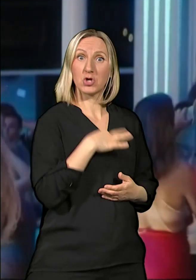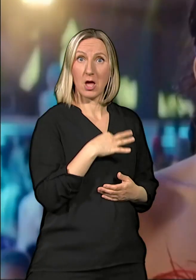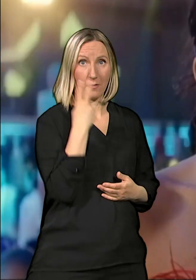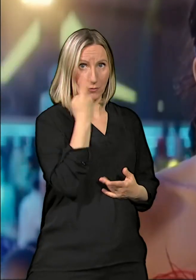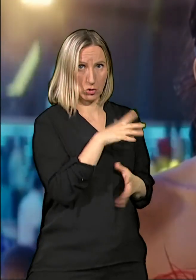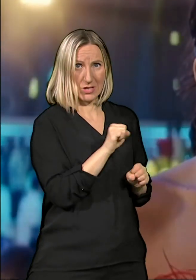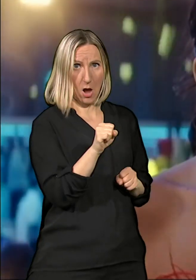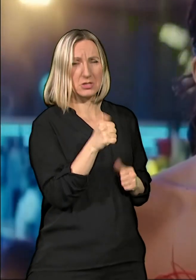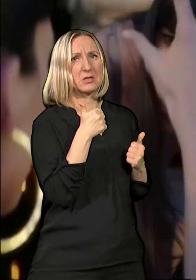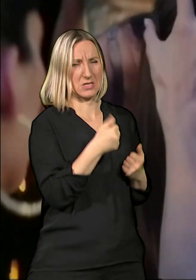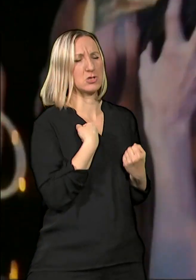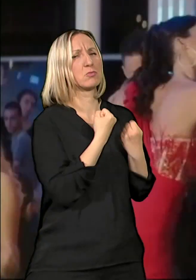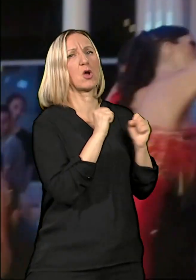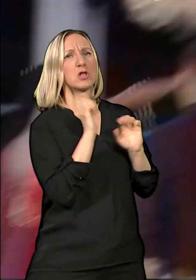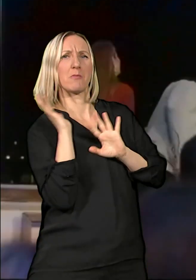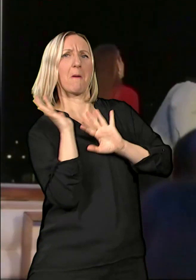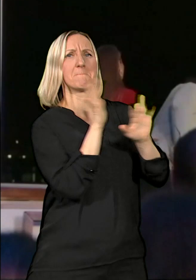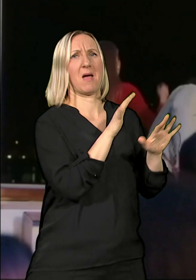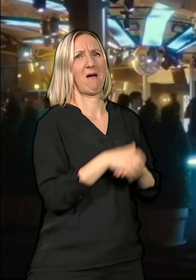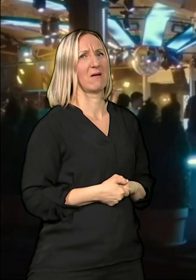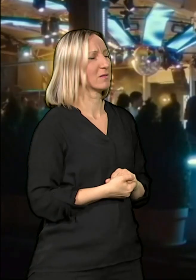zauzet, a? Sad ćemo da ga oslobodimo.